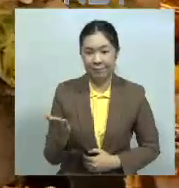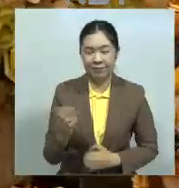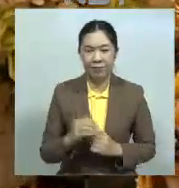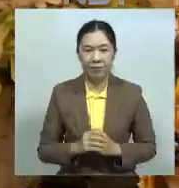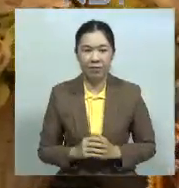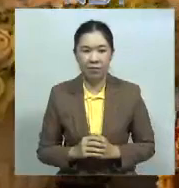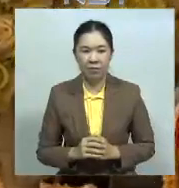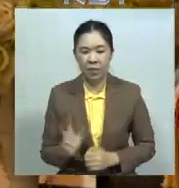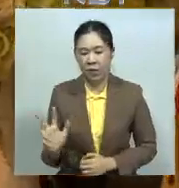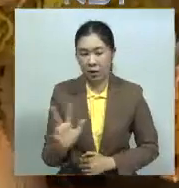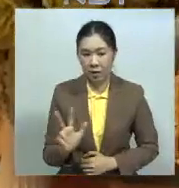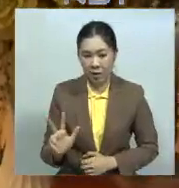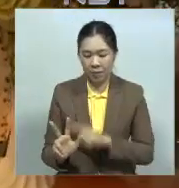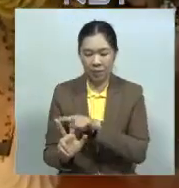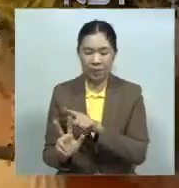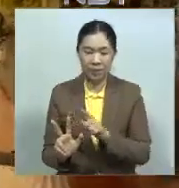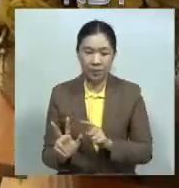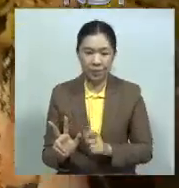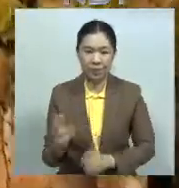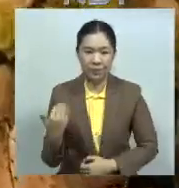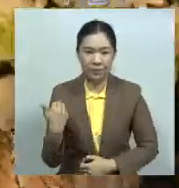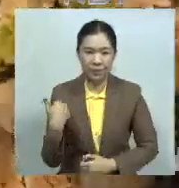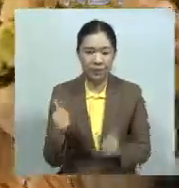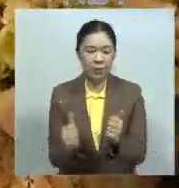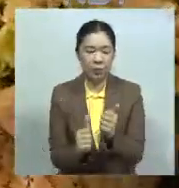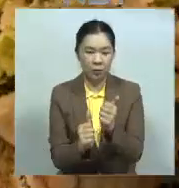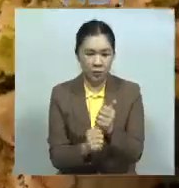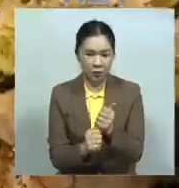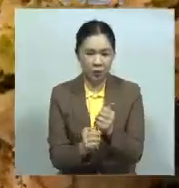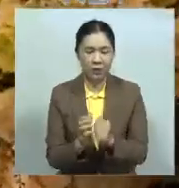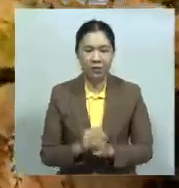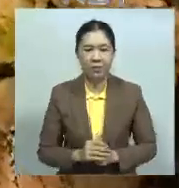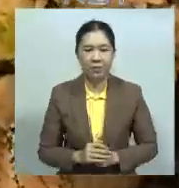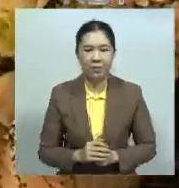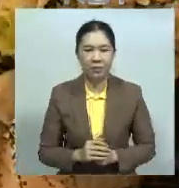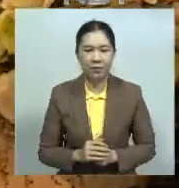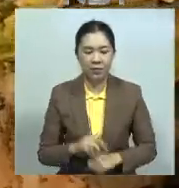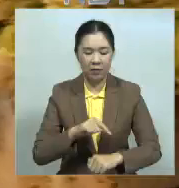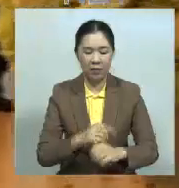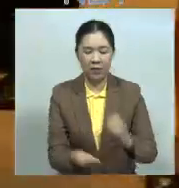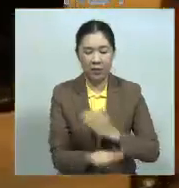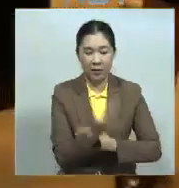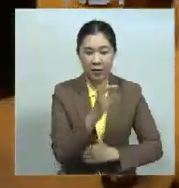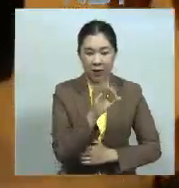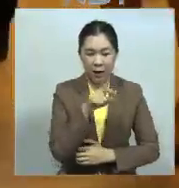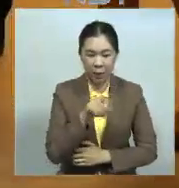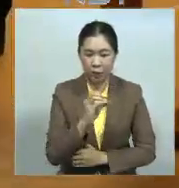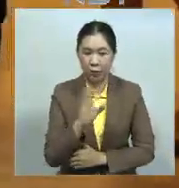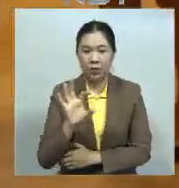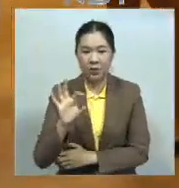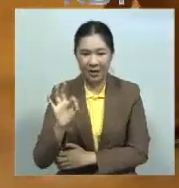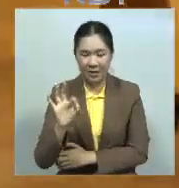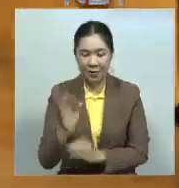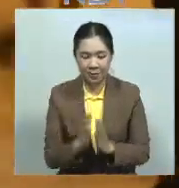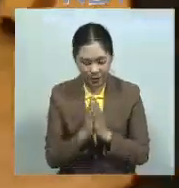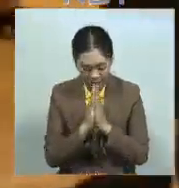คมและนายถาวรเสนเนียมรัฐมนตรีช่วยว่าการกระทรวงคมนาคมถือฤกษ์ค่ะ 9:09 นะคะสักการะสิ่งศักดิ์สิ